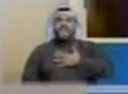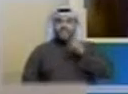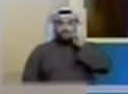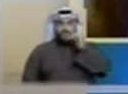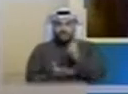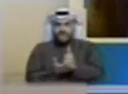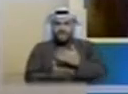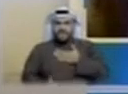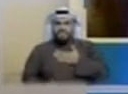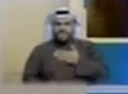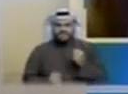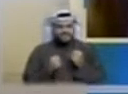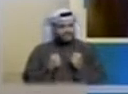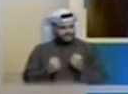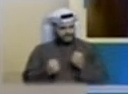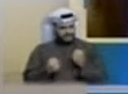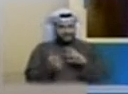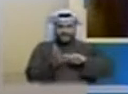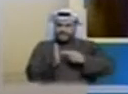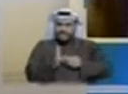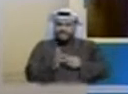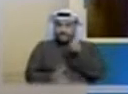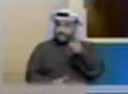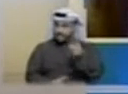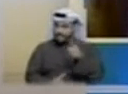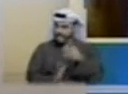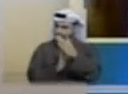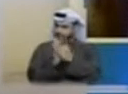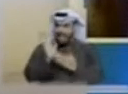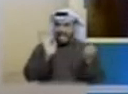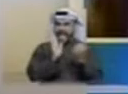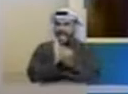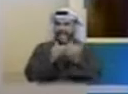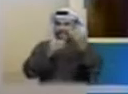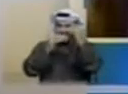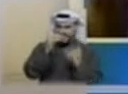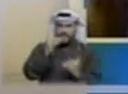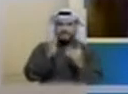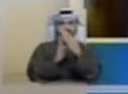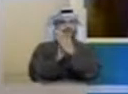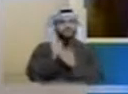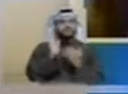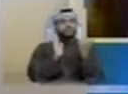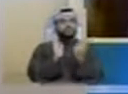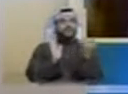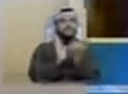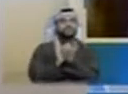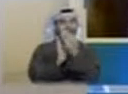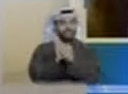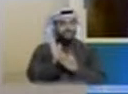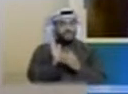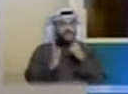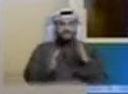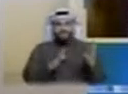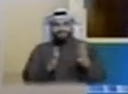السابق قد يتحكم بالمكفول، وهو عن طريق بأن يضع إقامة أقل من صلاحية الجواز أو بعد صلاحية الجواز، ومن